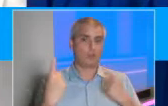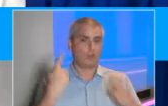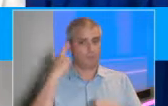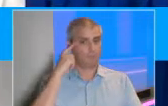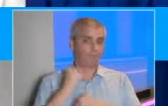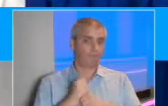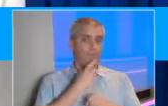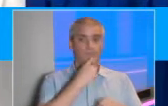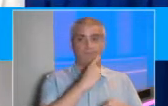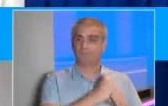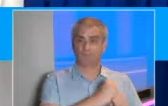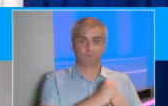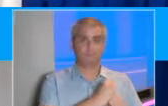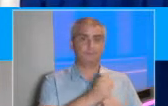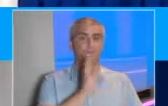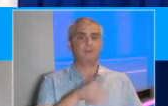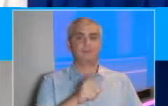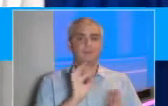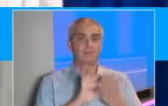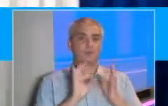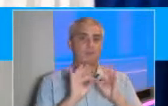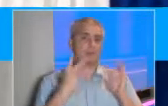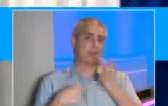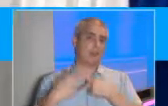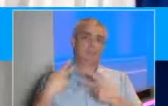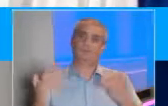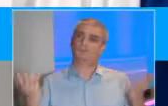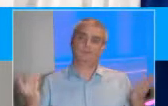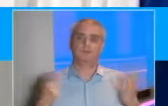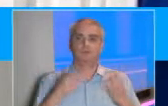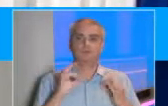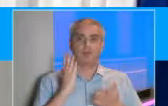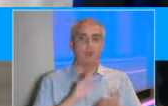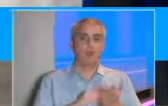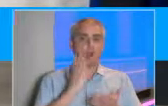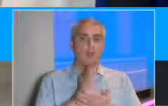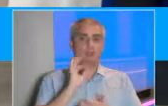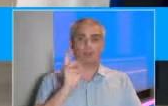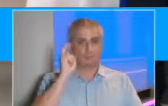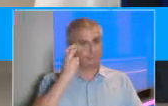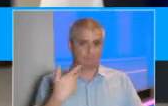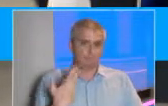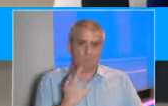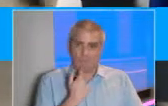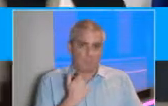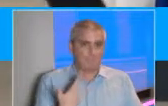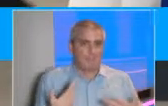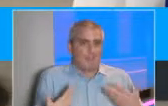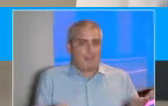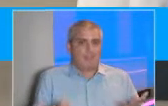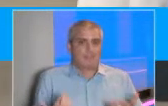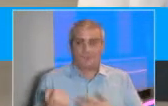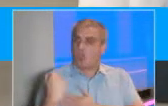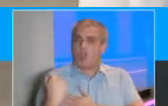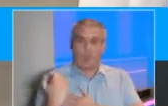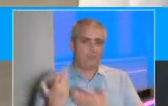מתבצר בעמדתו. די חזרנו האמת לנקודת ההתחלה, כי למעשה באולטימטום של בני גנץ אין ממש, אין לו איזשהו שוט